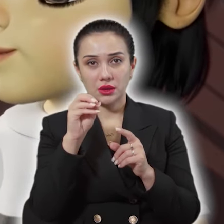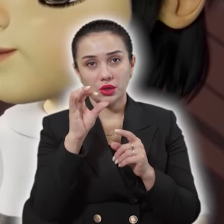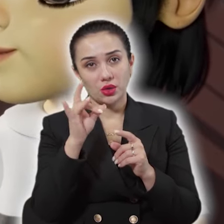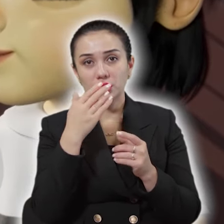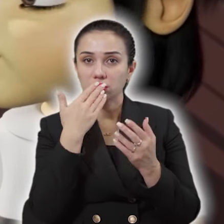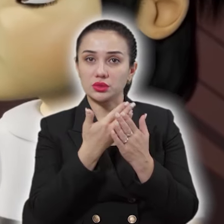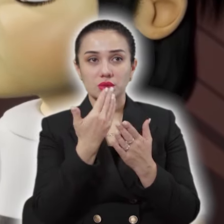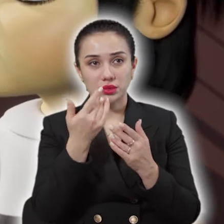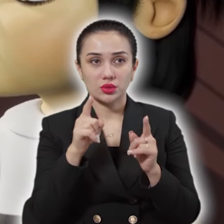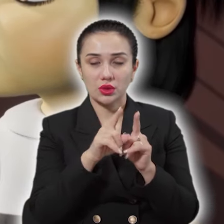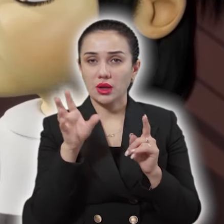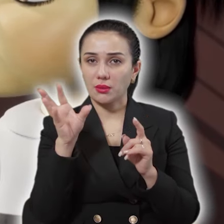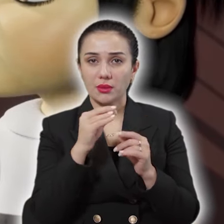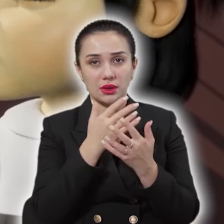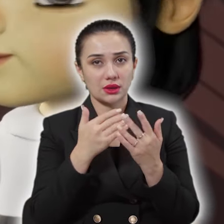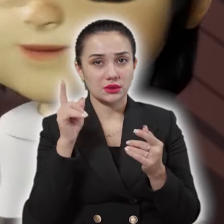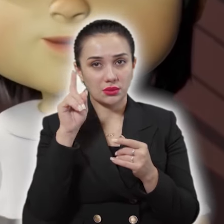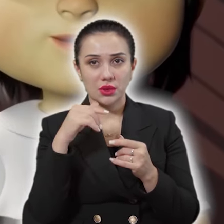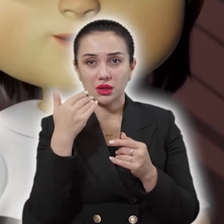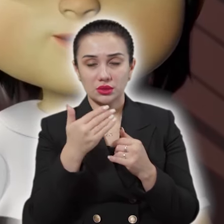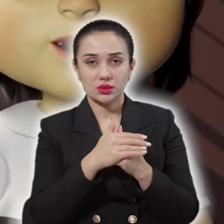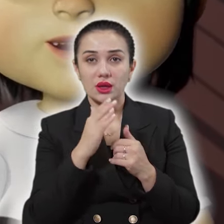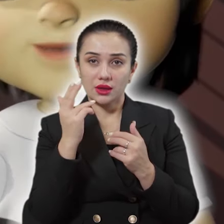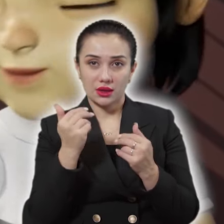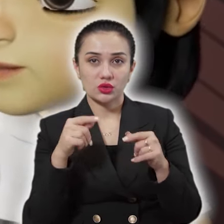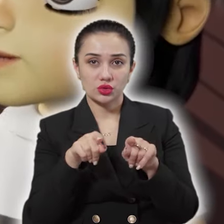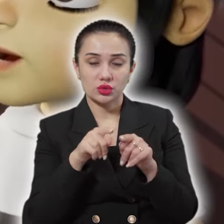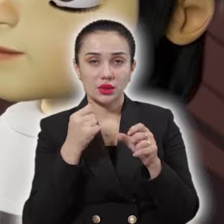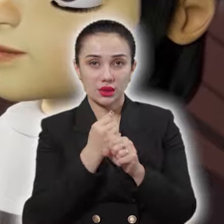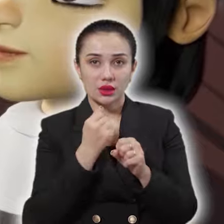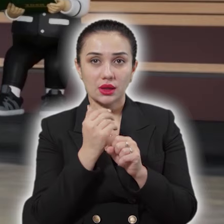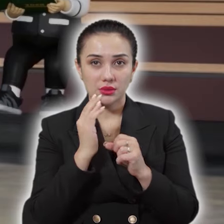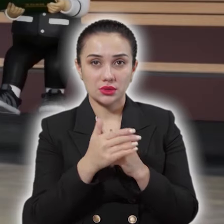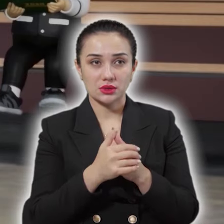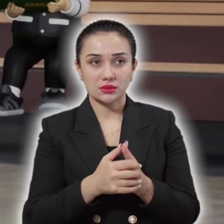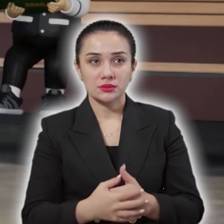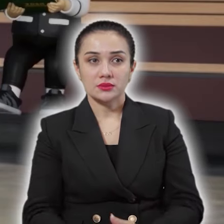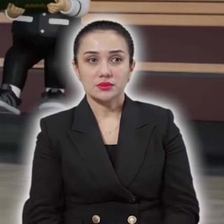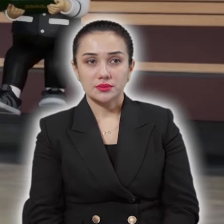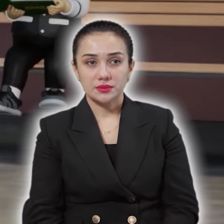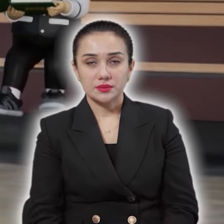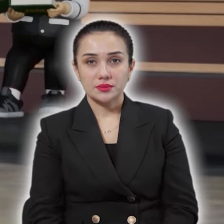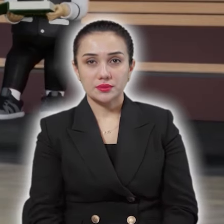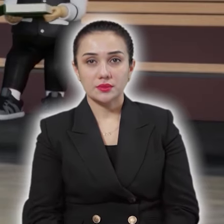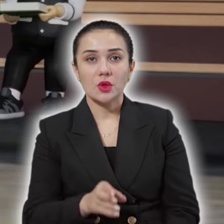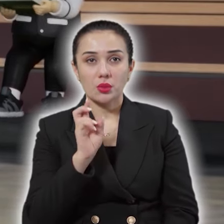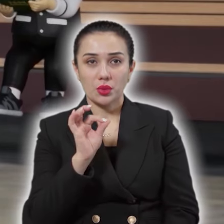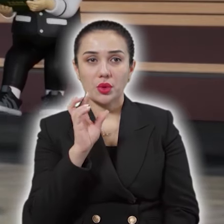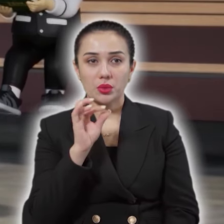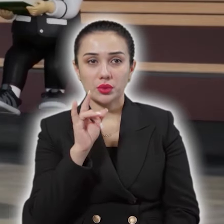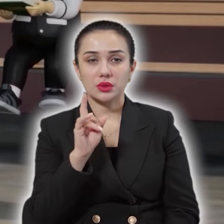Baxtiyordan so'rasak-chi. Axir u hamma narsani biladi-ku. Ha, shunday qilamiz. Bobur.